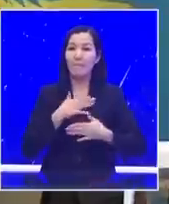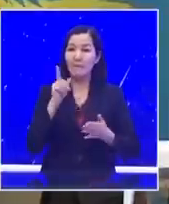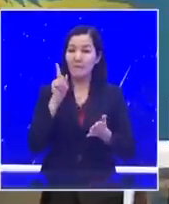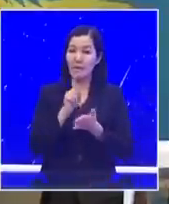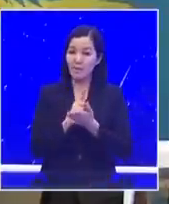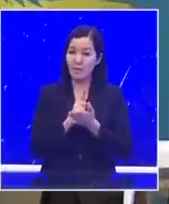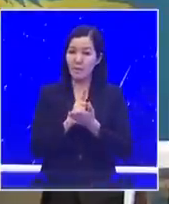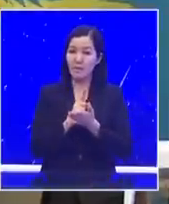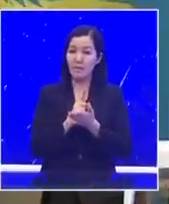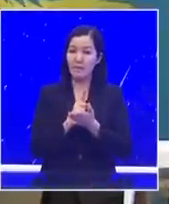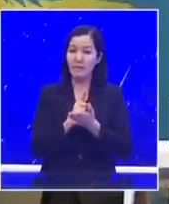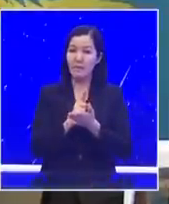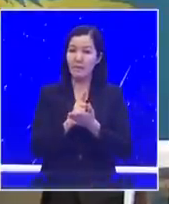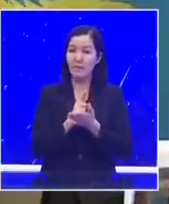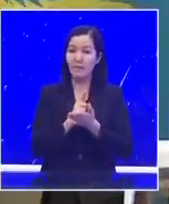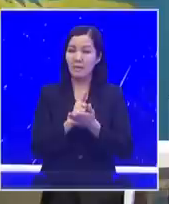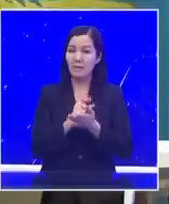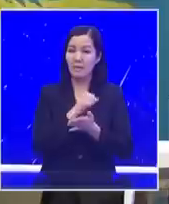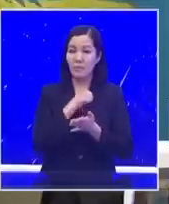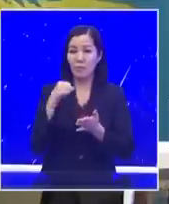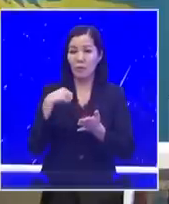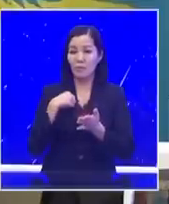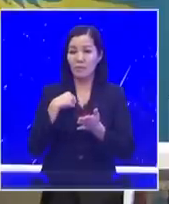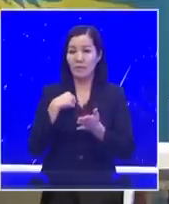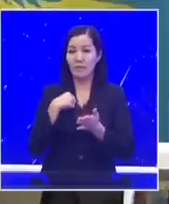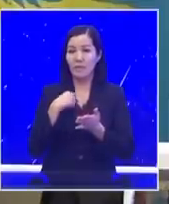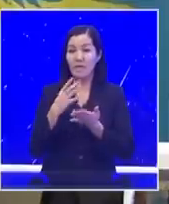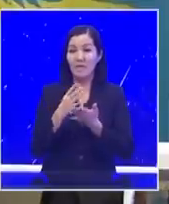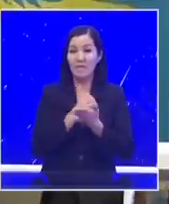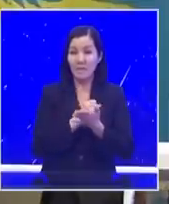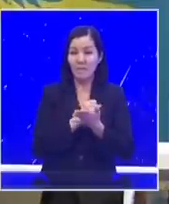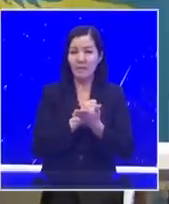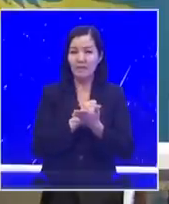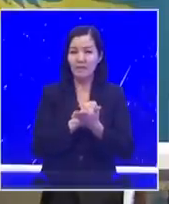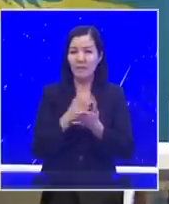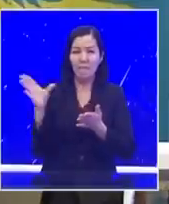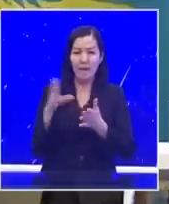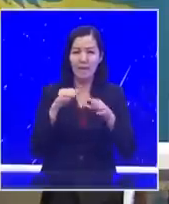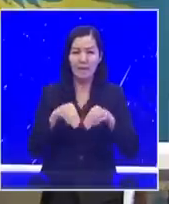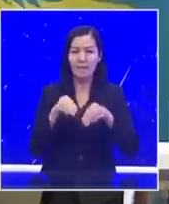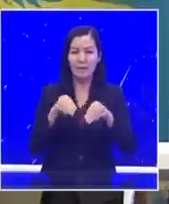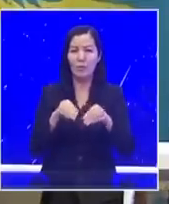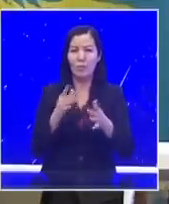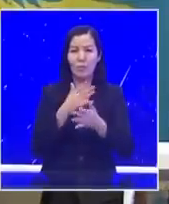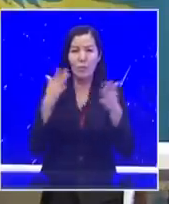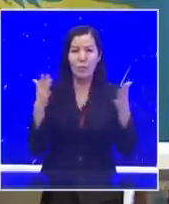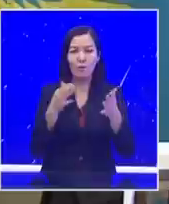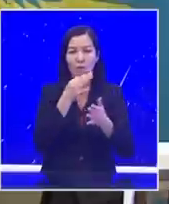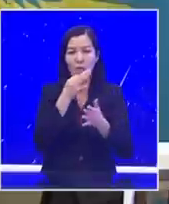именно сельскохозяйственный регион сами запастись, все посеять